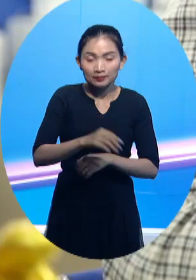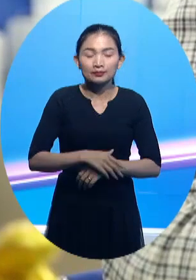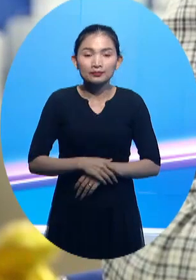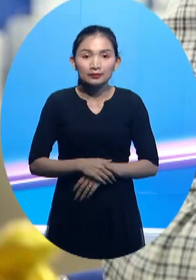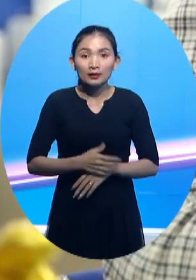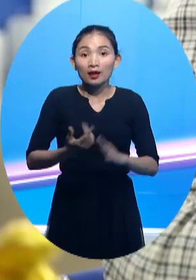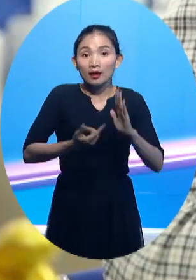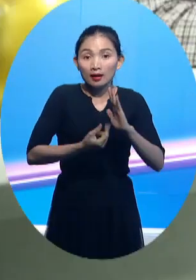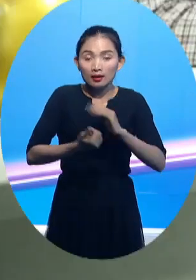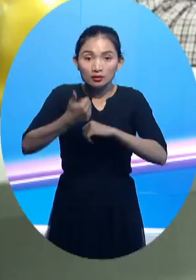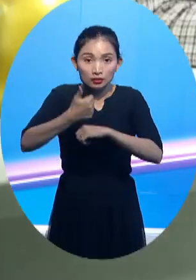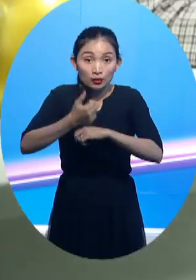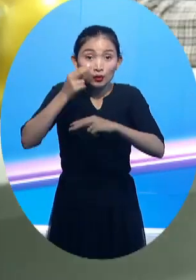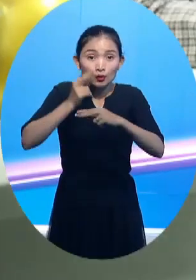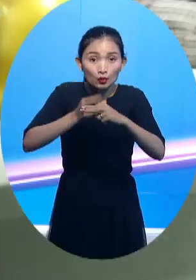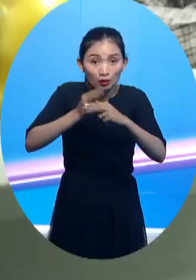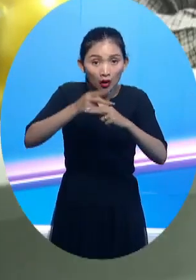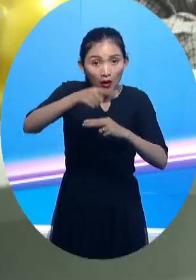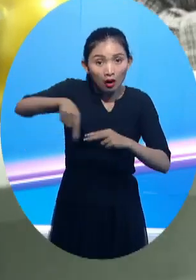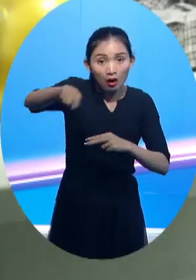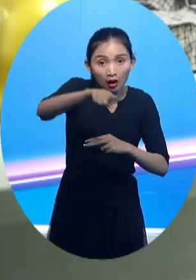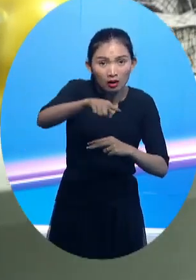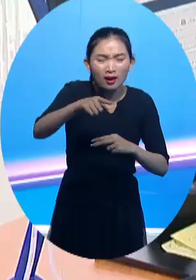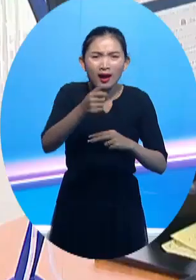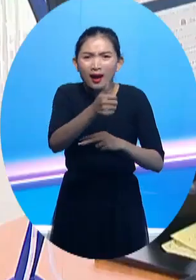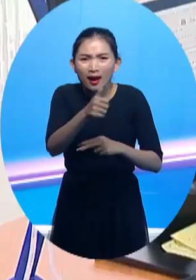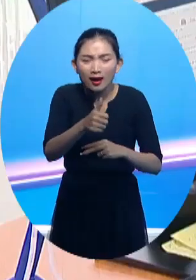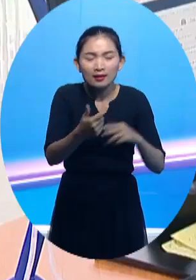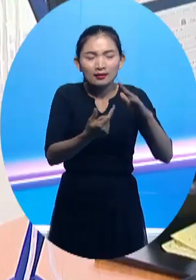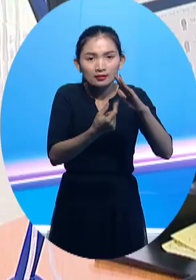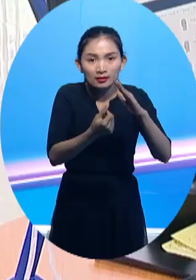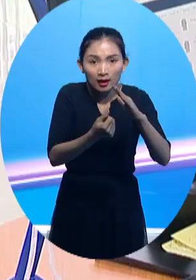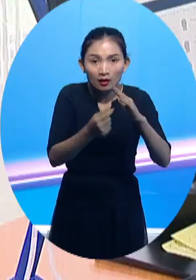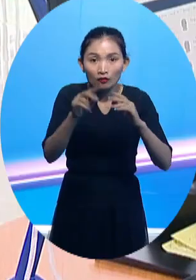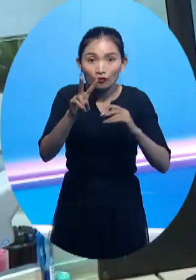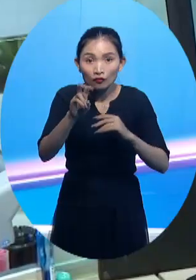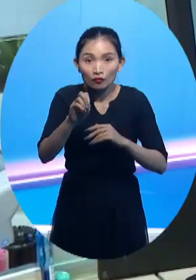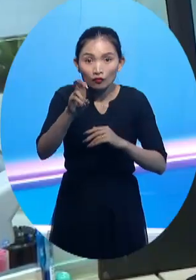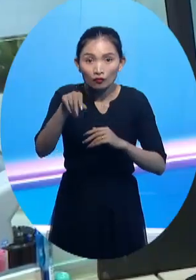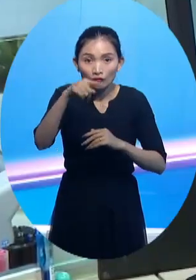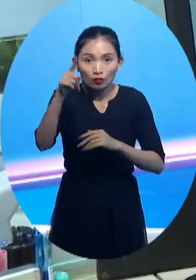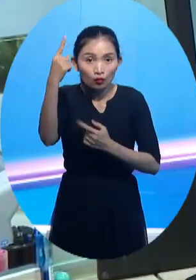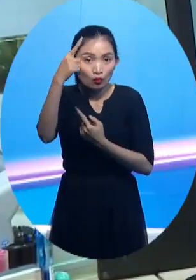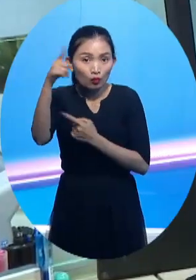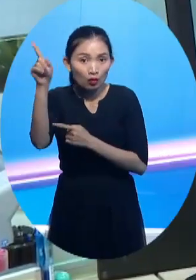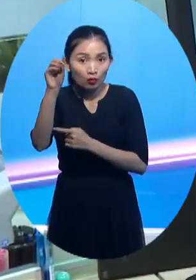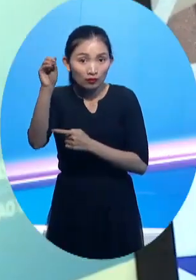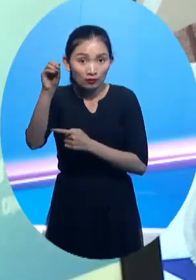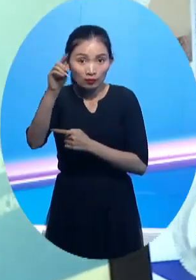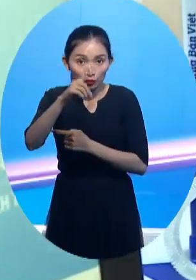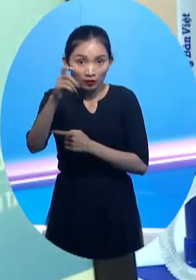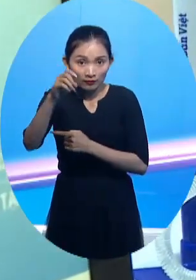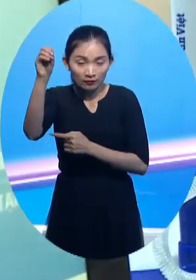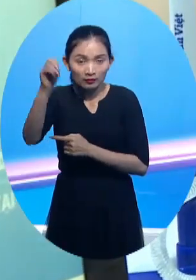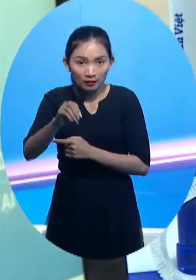hàng nhà nước yêu cầu các ngân hàng 100 ph vốn nước ngoài ngân hàng liên doanh kiểm soát tăng trưởng tín dụng bao gồm cả yếu tố điều chỉnh tỷ